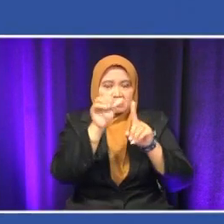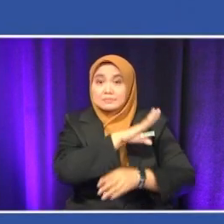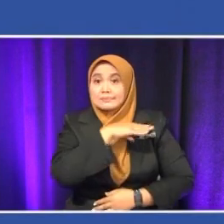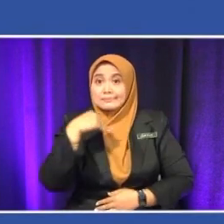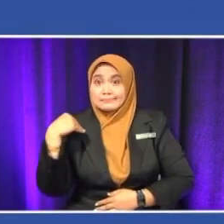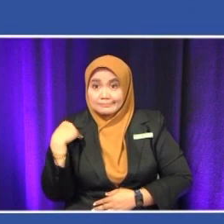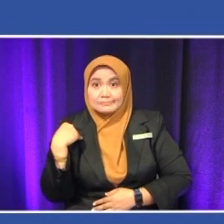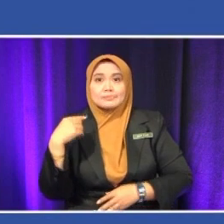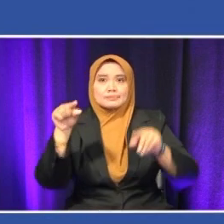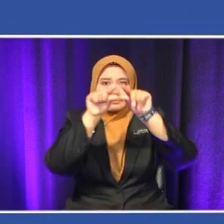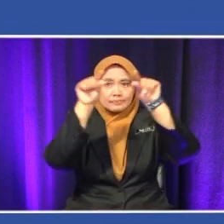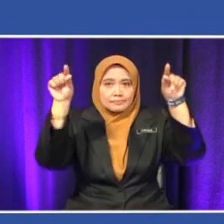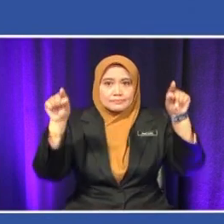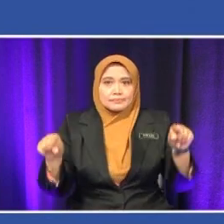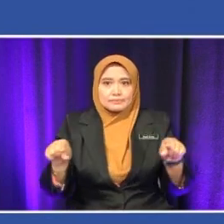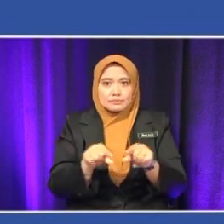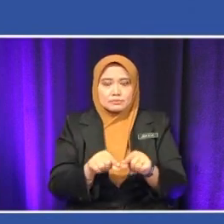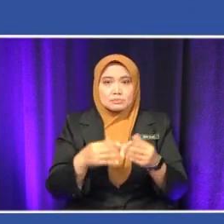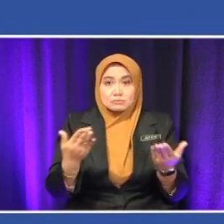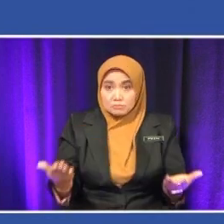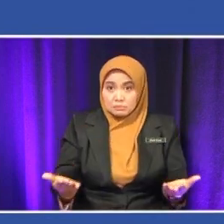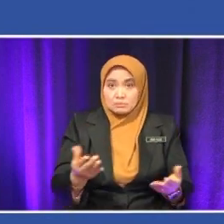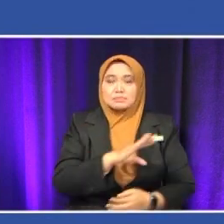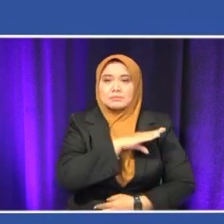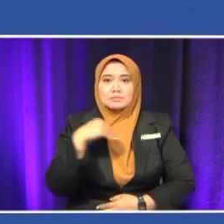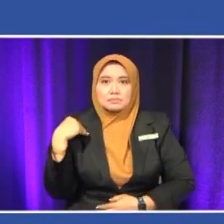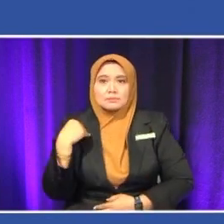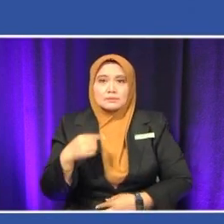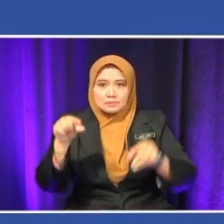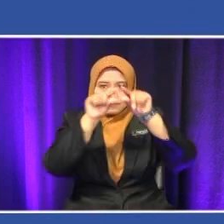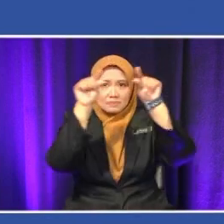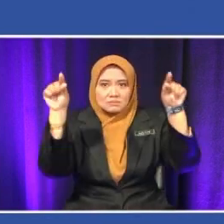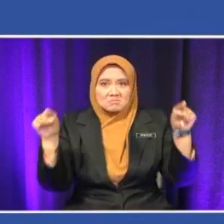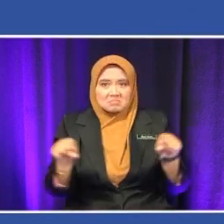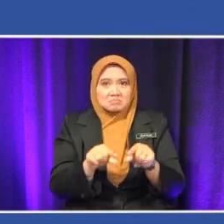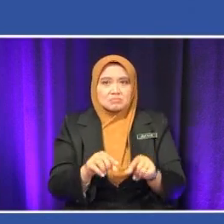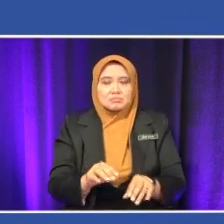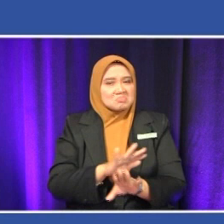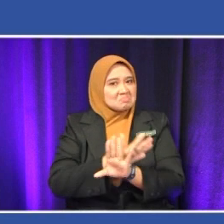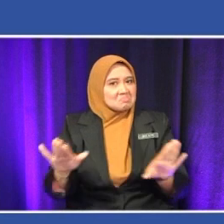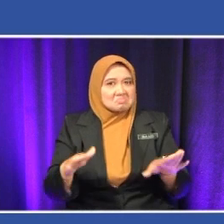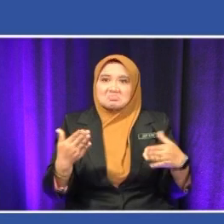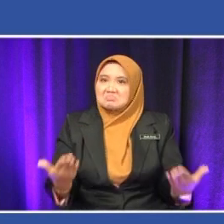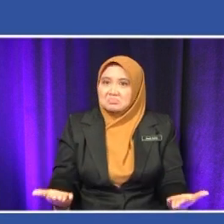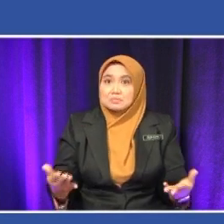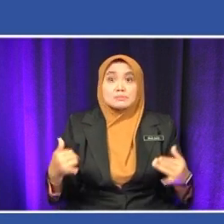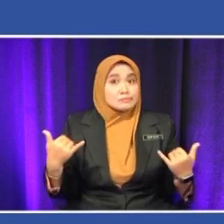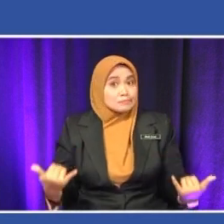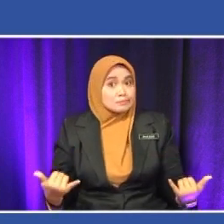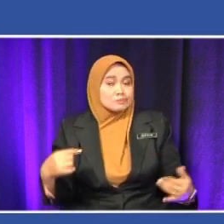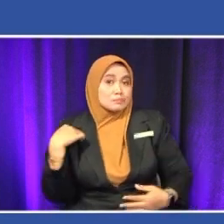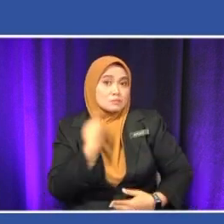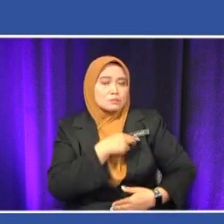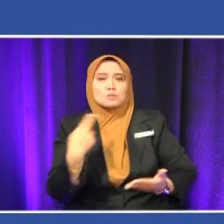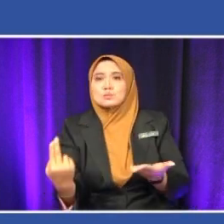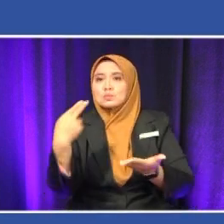Jadi sebelum kita teruskan, kita akan ulang kaji sikit apa itu bucu dan apa itu tepi.